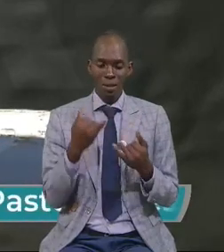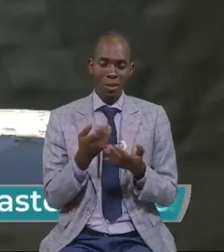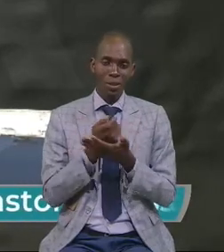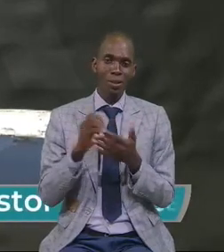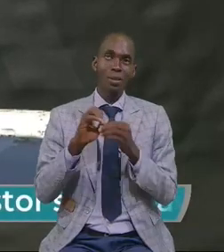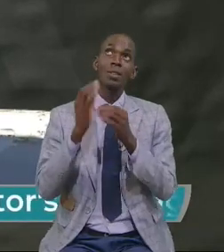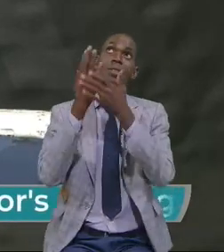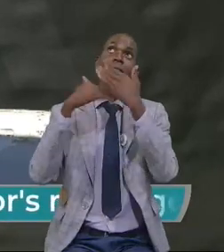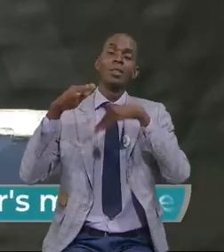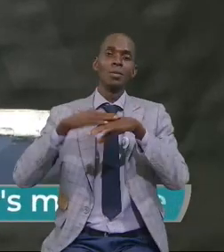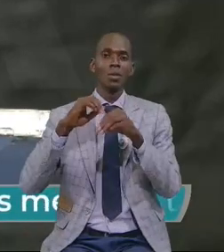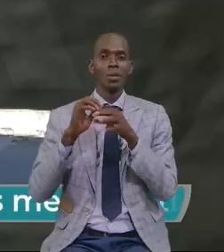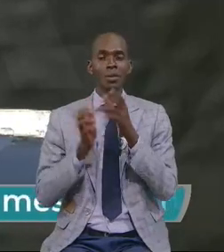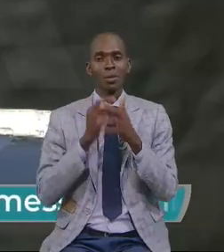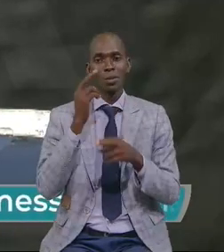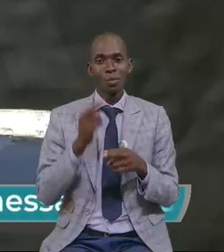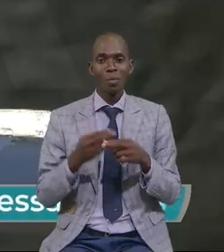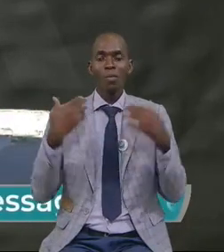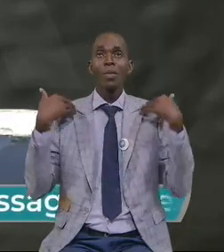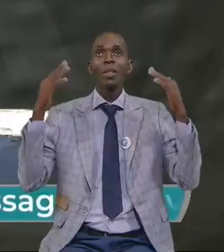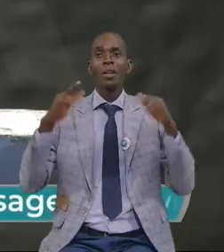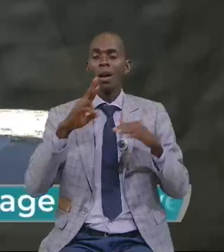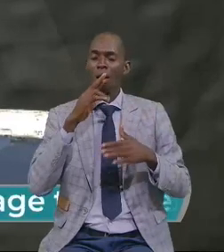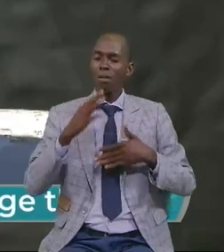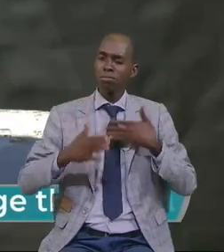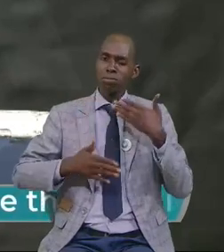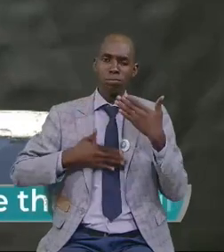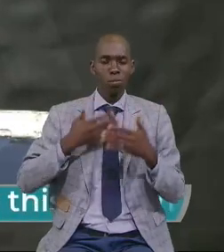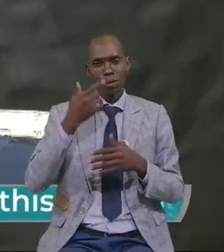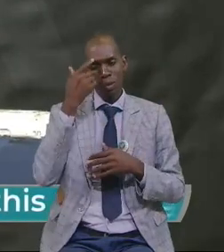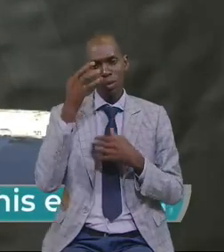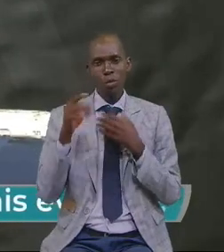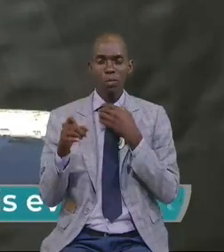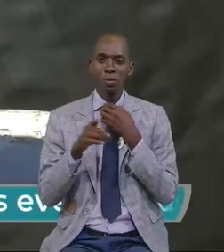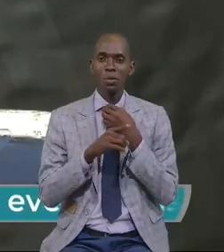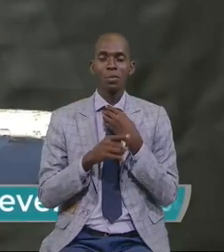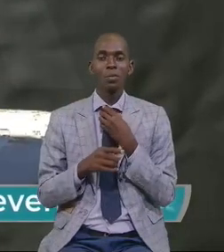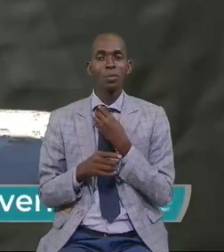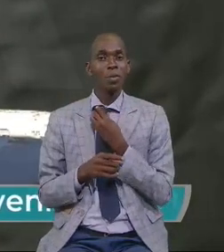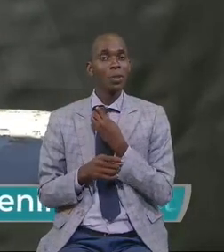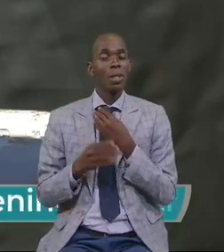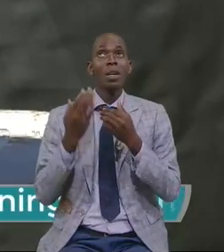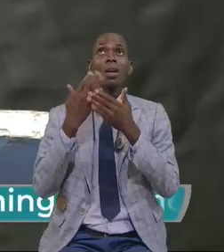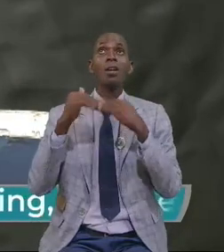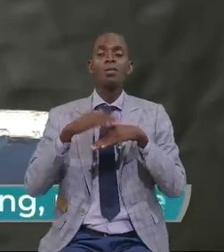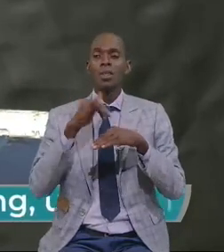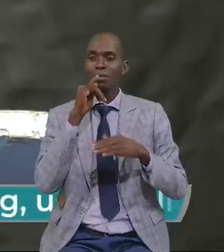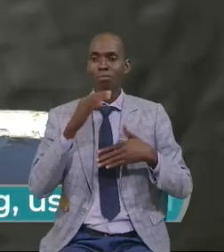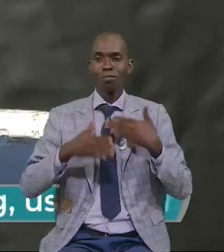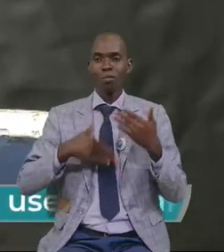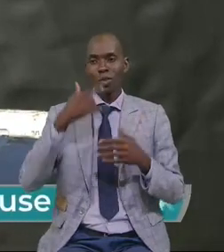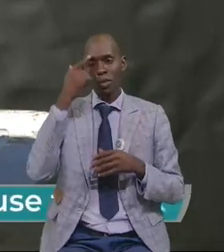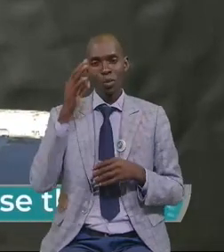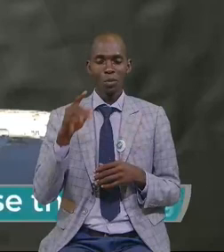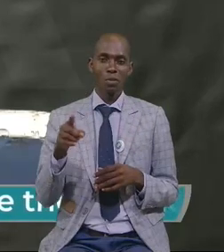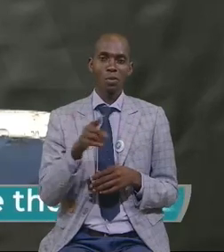Félicitations à vous, vos noms sont écrits dans les cieux. Les anges se réjouissent à cause de vous.